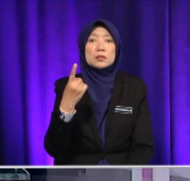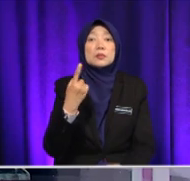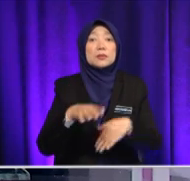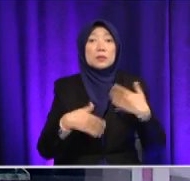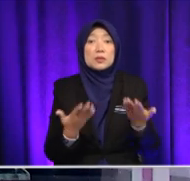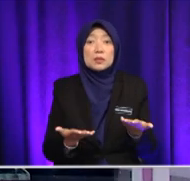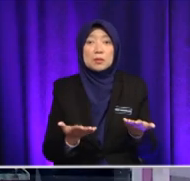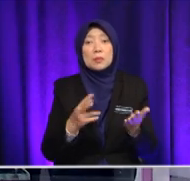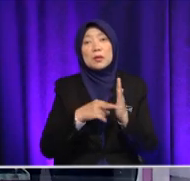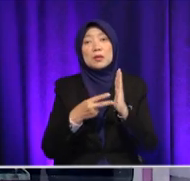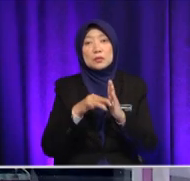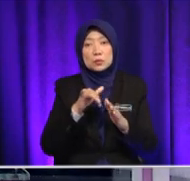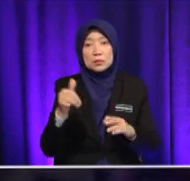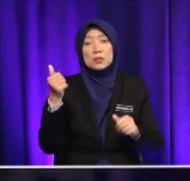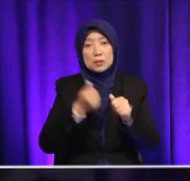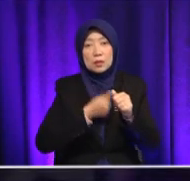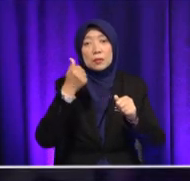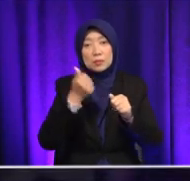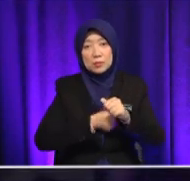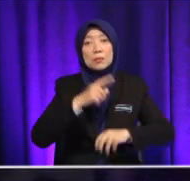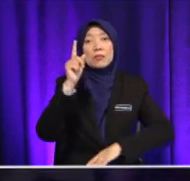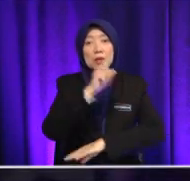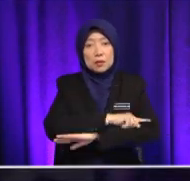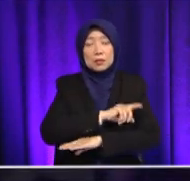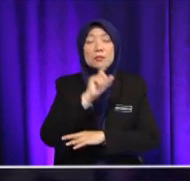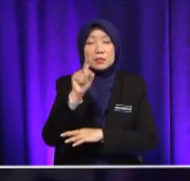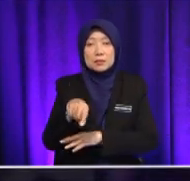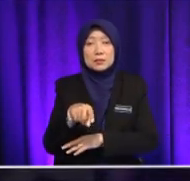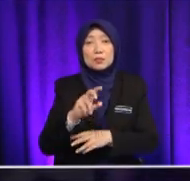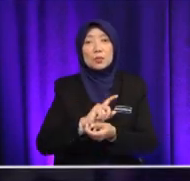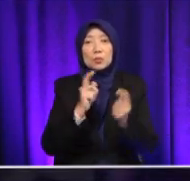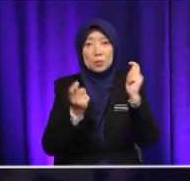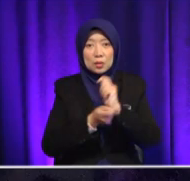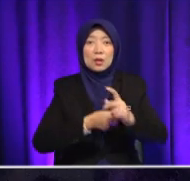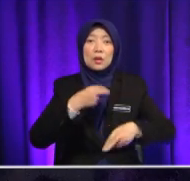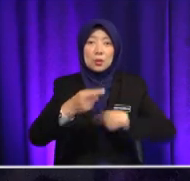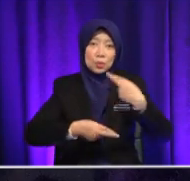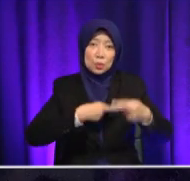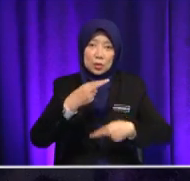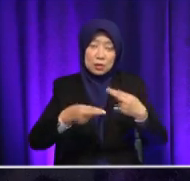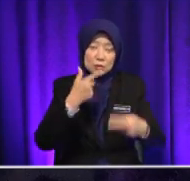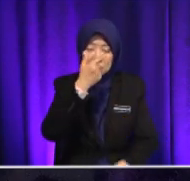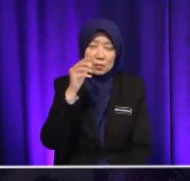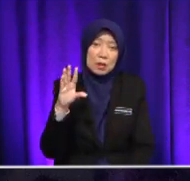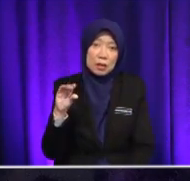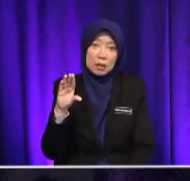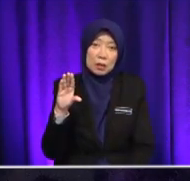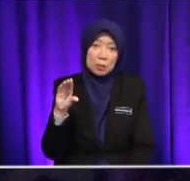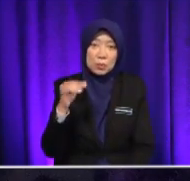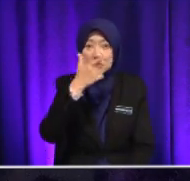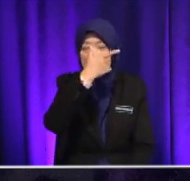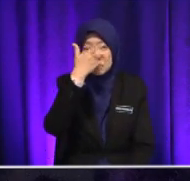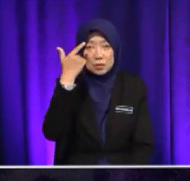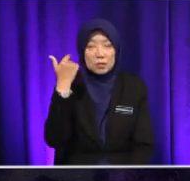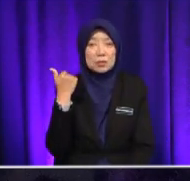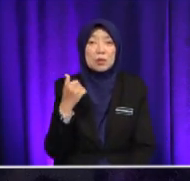itu. Okey, hari-hari kena tukar ya. Kosong poket setiap hari. Okey, maksudnya hari-hari akan haus disebabkan